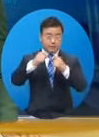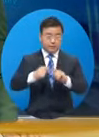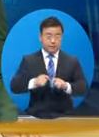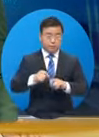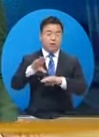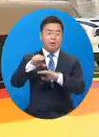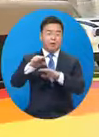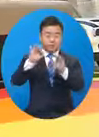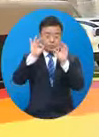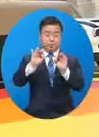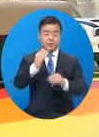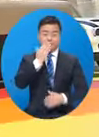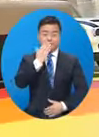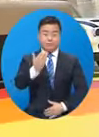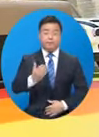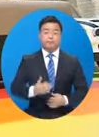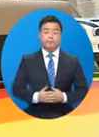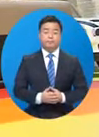기자입니다.